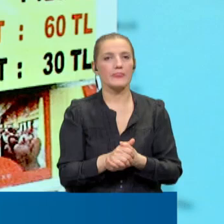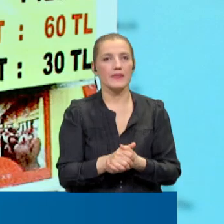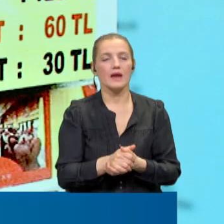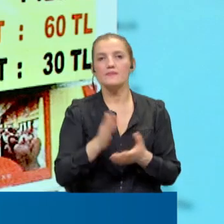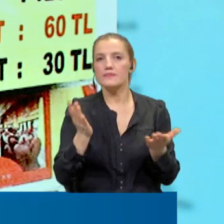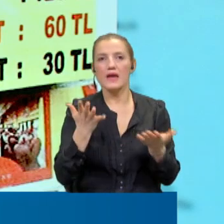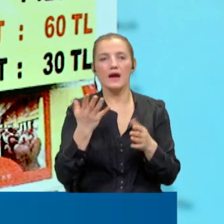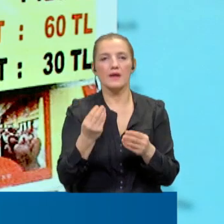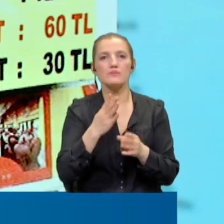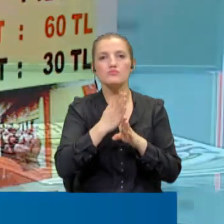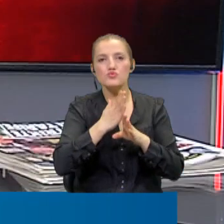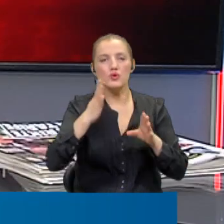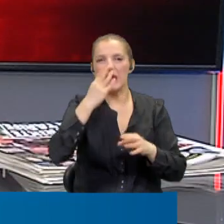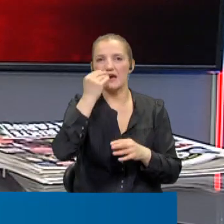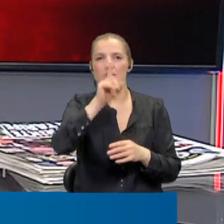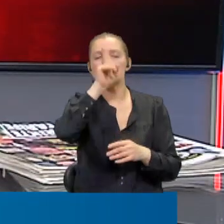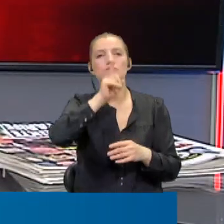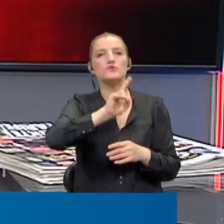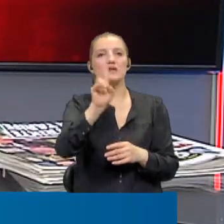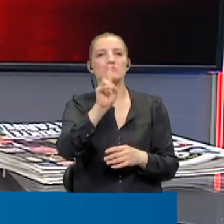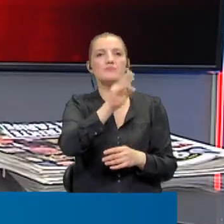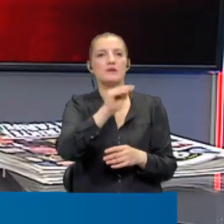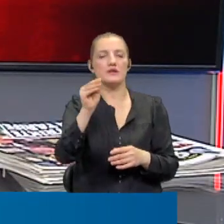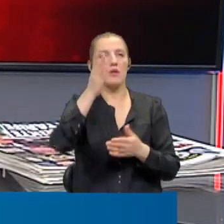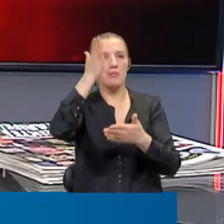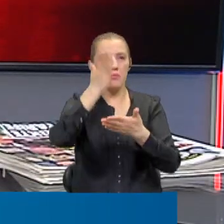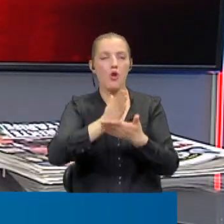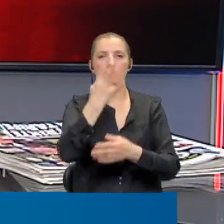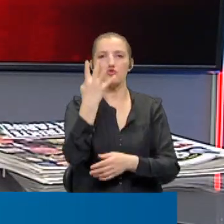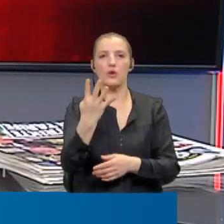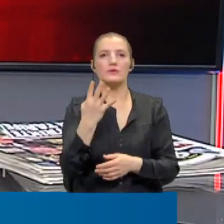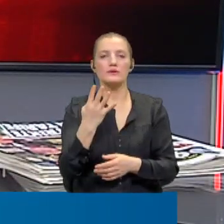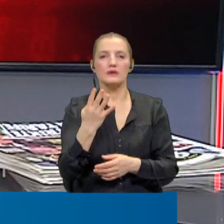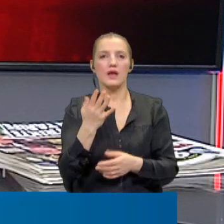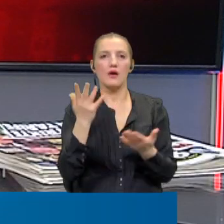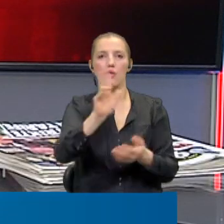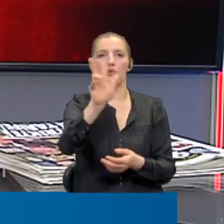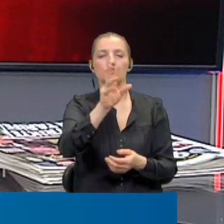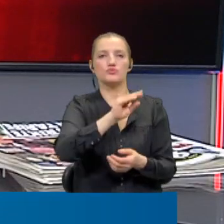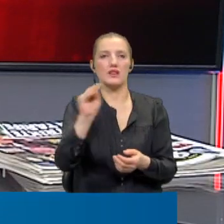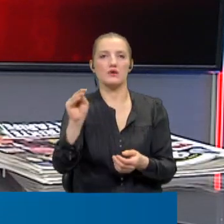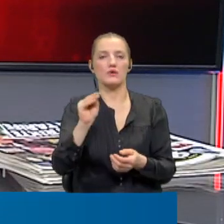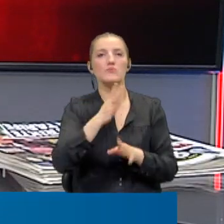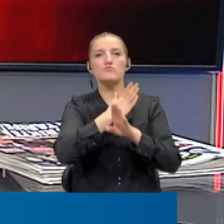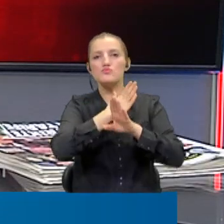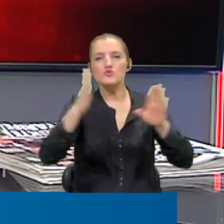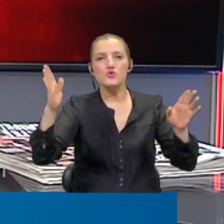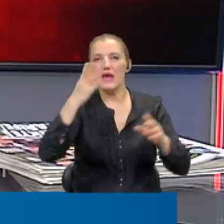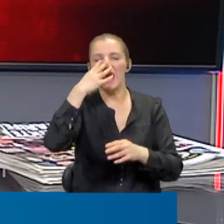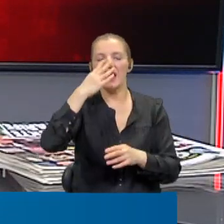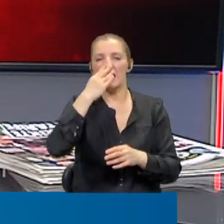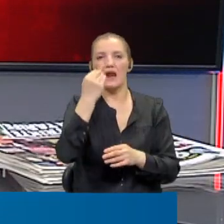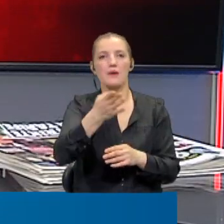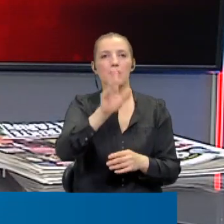ne kadar büyük ikramiye 120000000 böldüğünüz dörde e 30 milyon büyük ikramiye